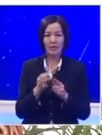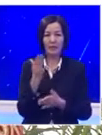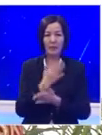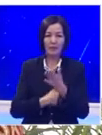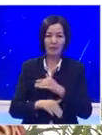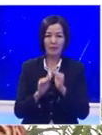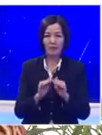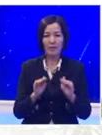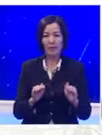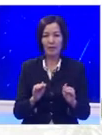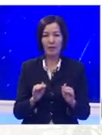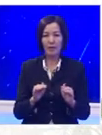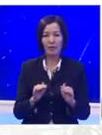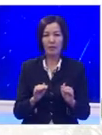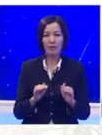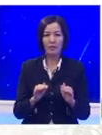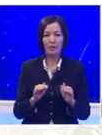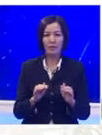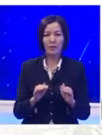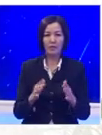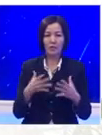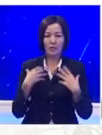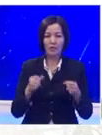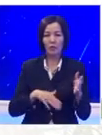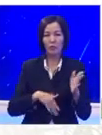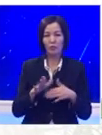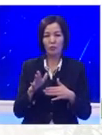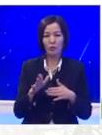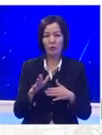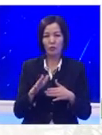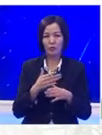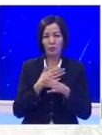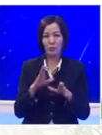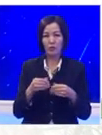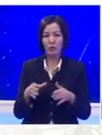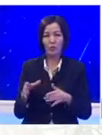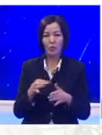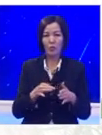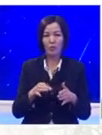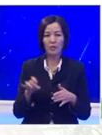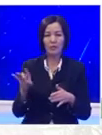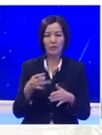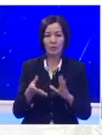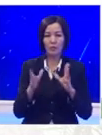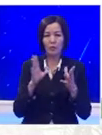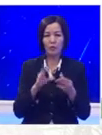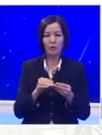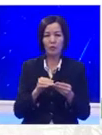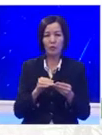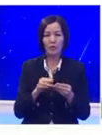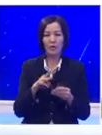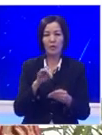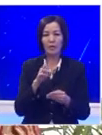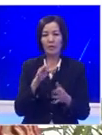жасау, олардың денсаулығын жақсарту мақсатында жұмыс жасау және аудан көлемінде, облыс көлемінде, республика көлемінде жаңа темір